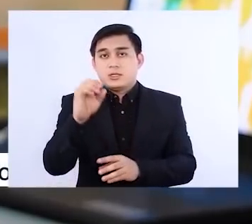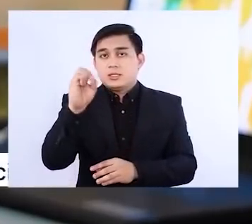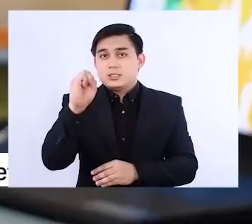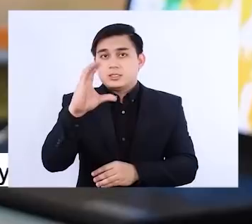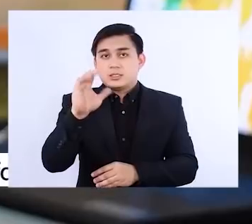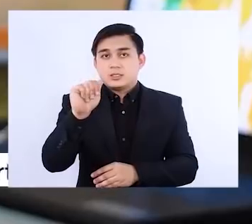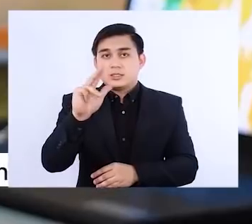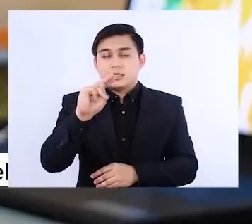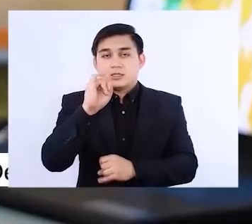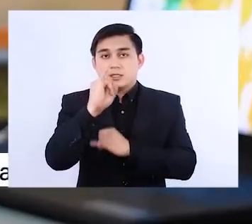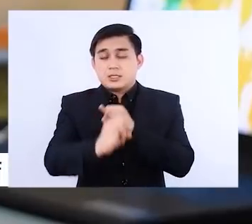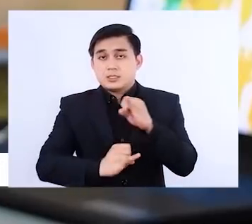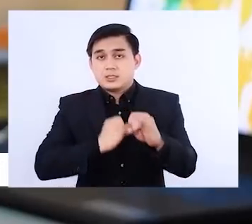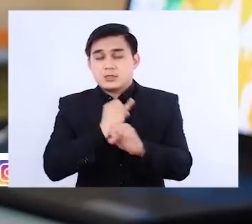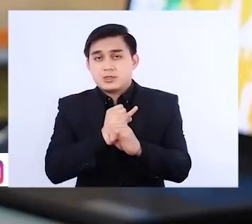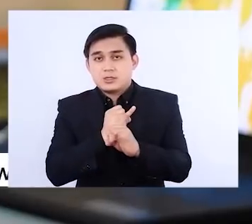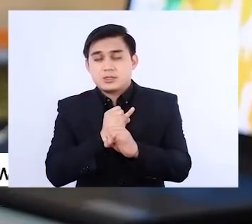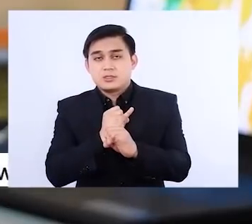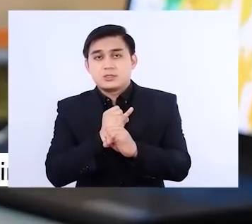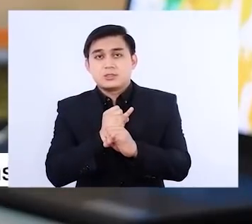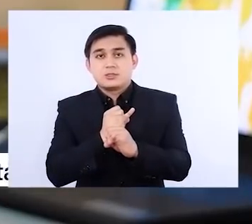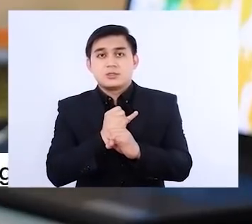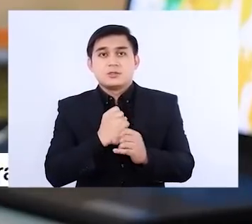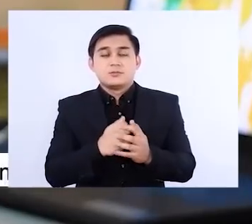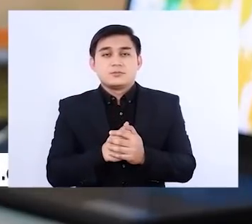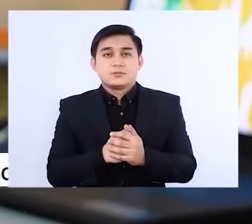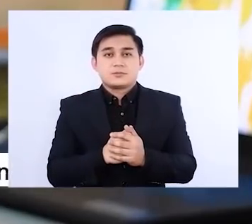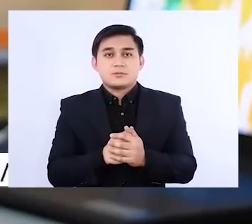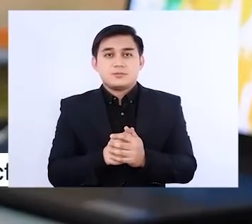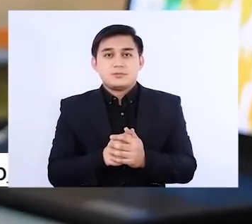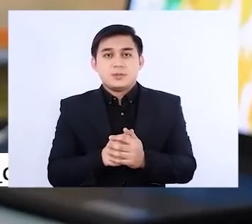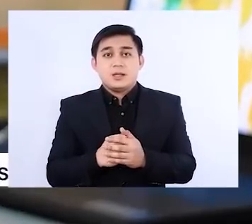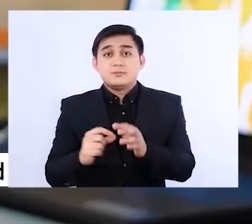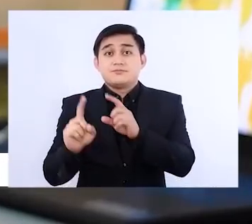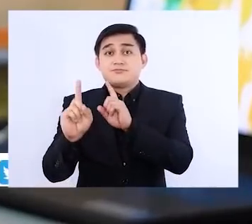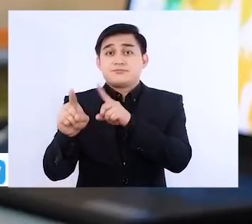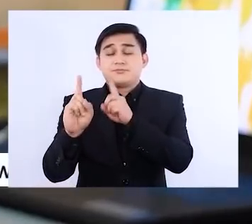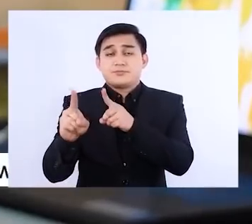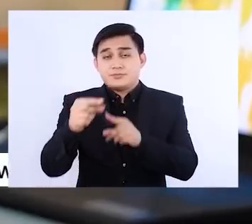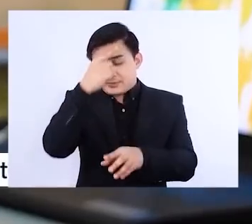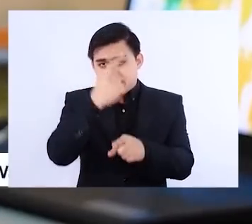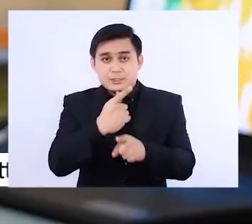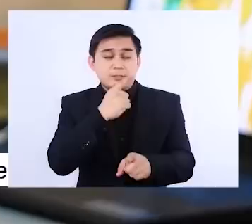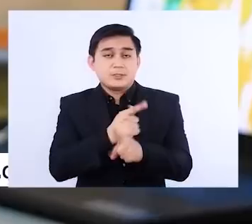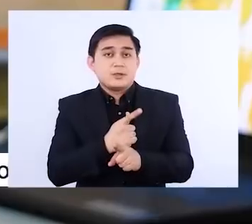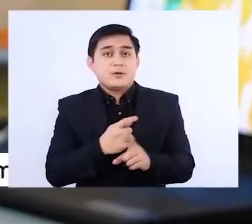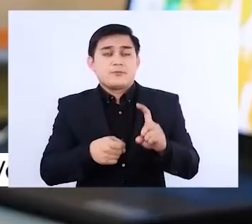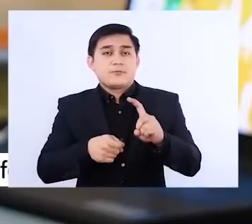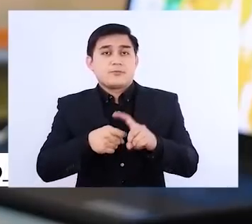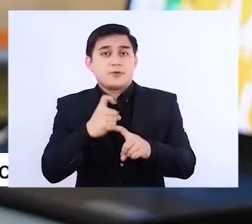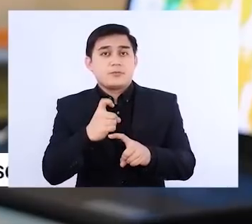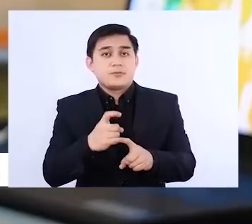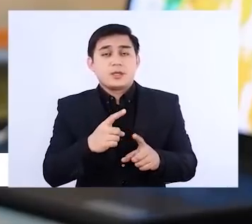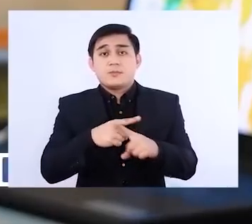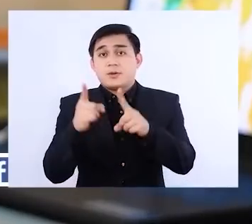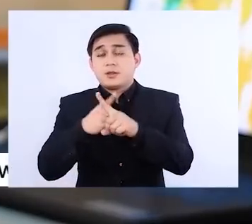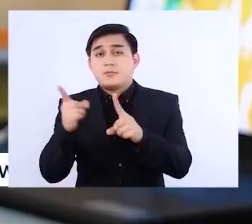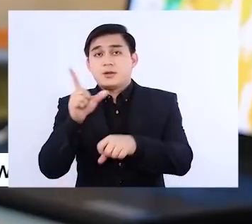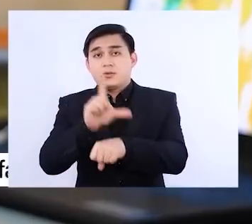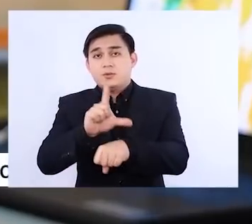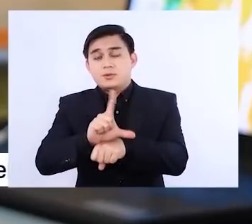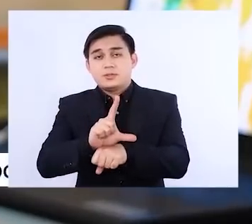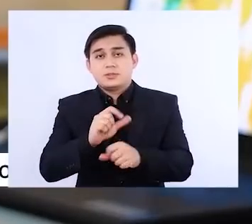Society of Communicators and Networkers o ISCAN ay dinaluhan din ng mga kapatid mula po sa iba't ibang mga